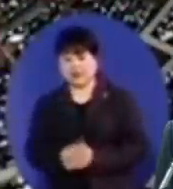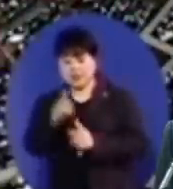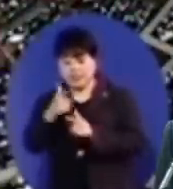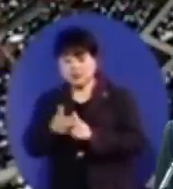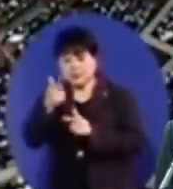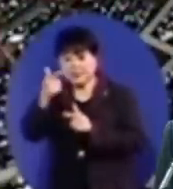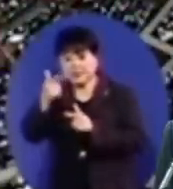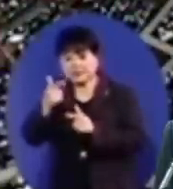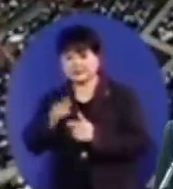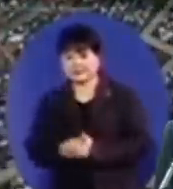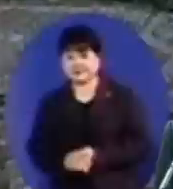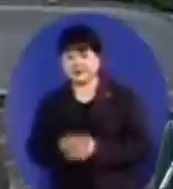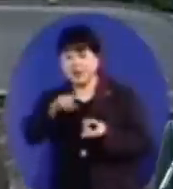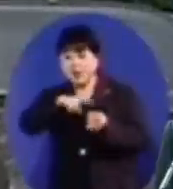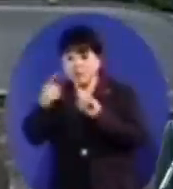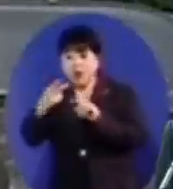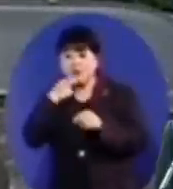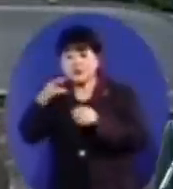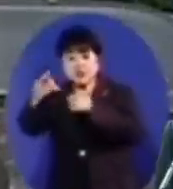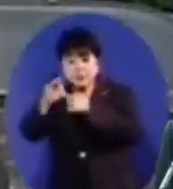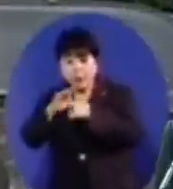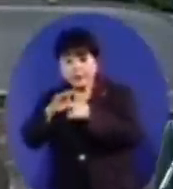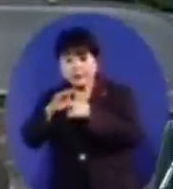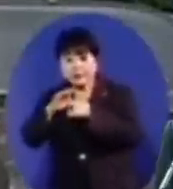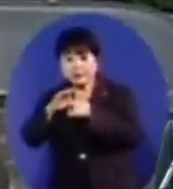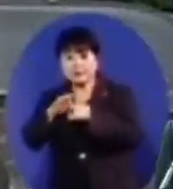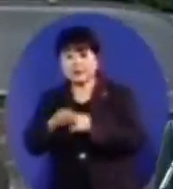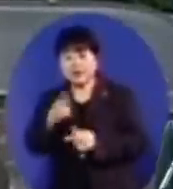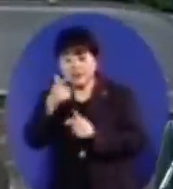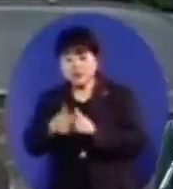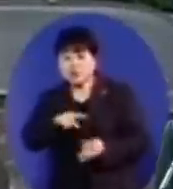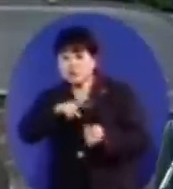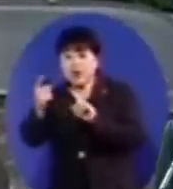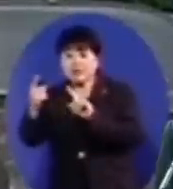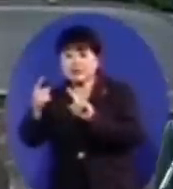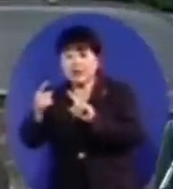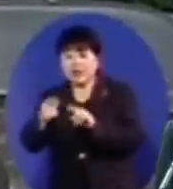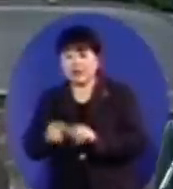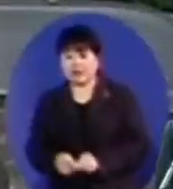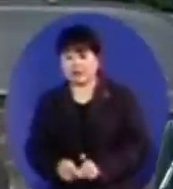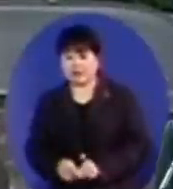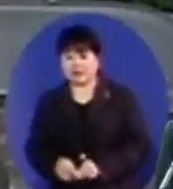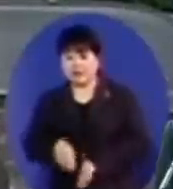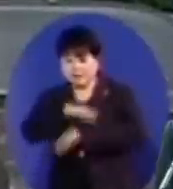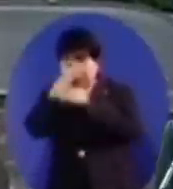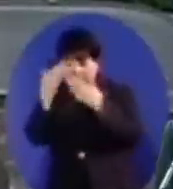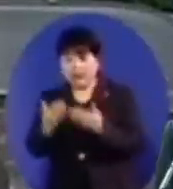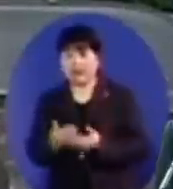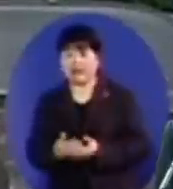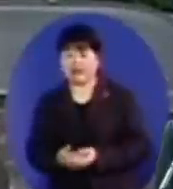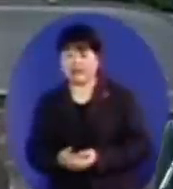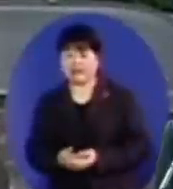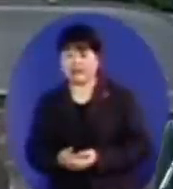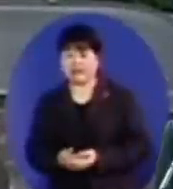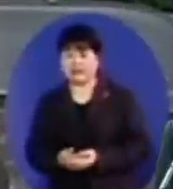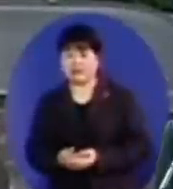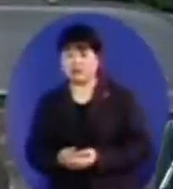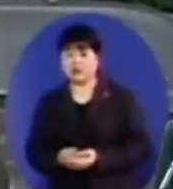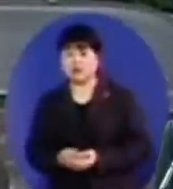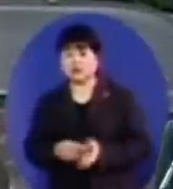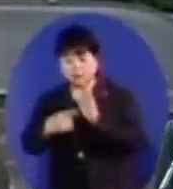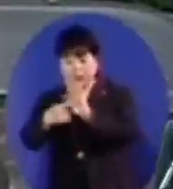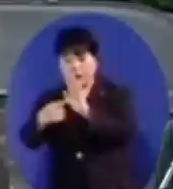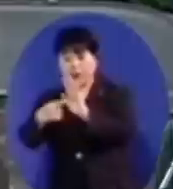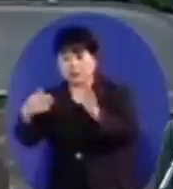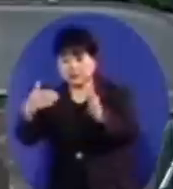예수님이 부활하지 않았다고 원수들은 말한다. 예수님이 부활했는데도 불구하고 다 이것이 천지에 알려져서도